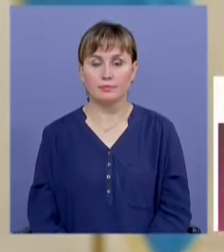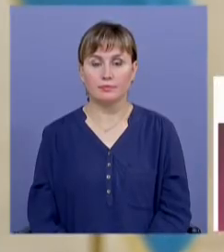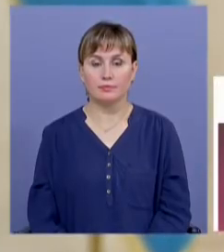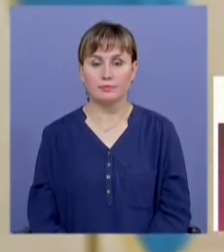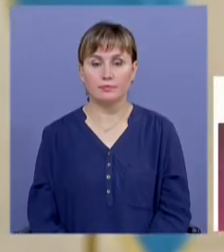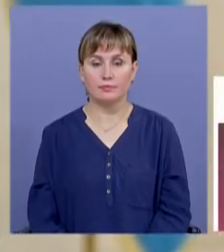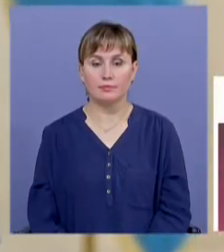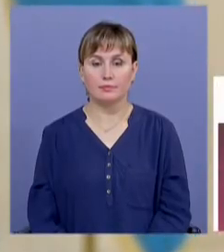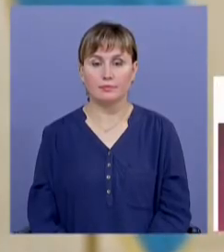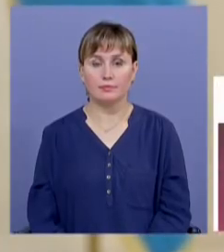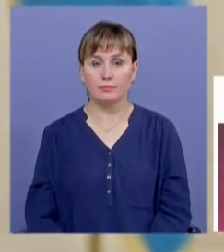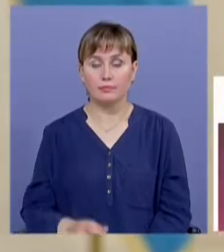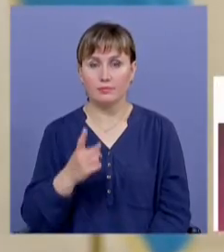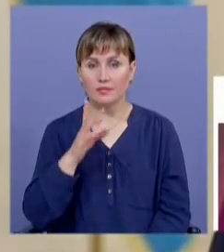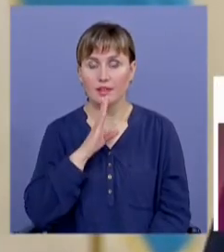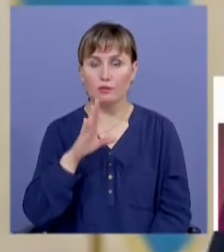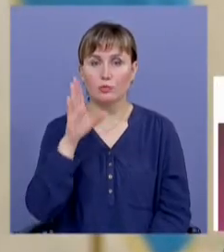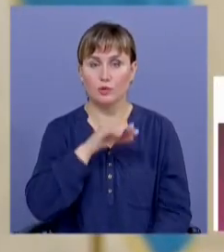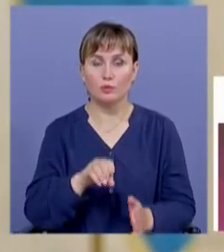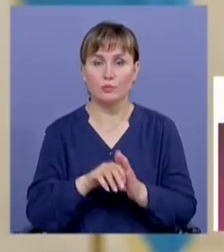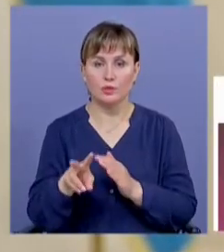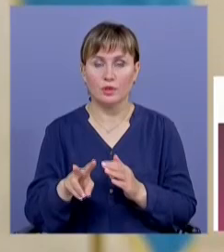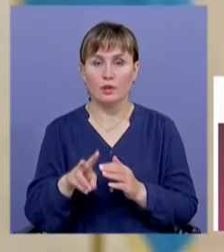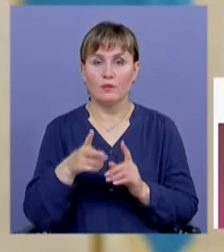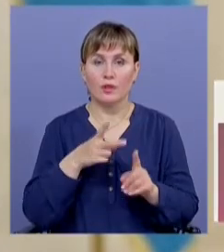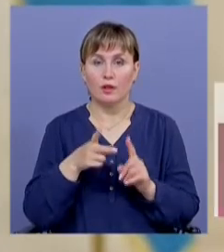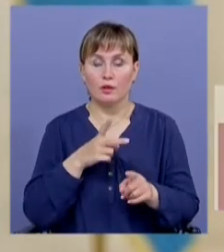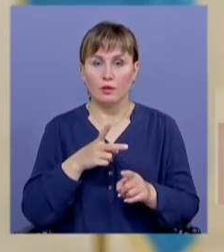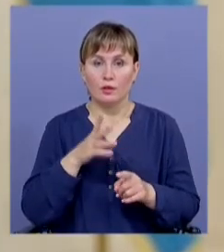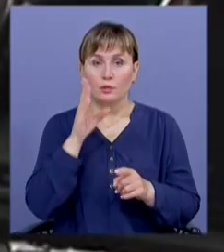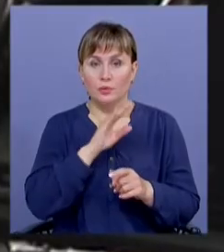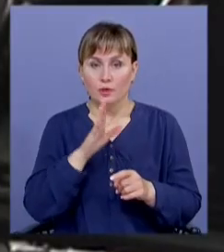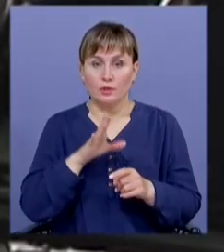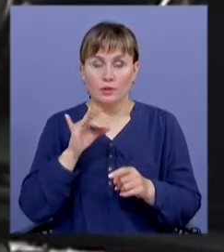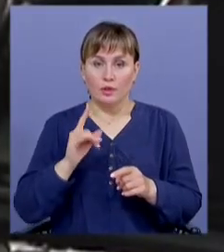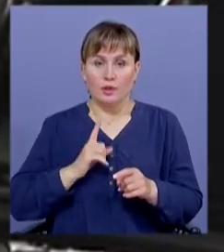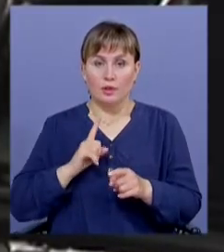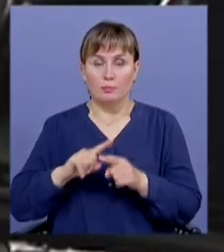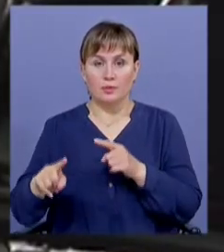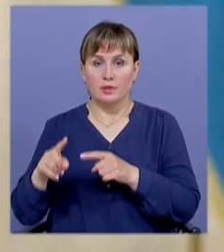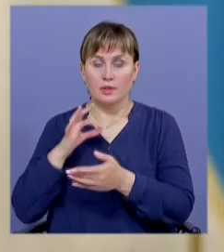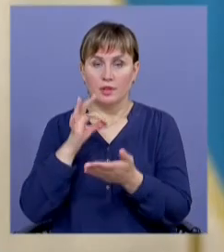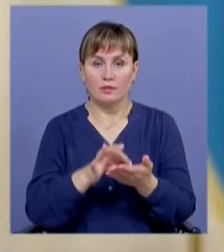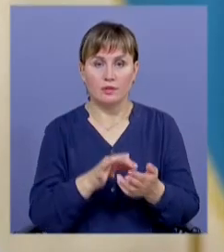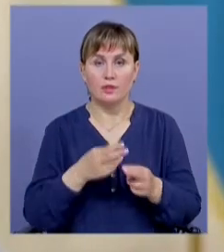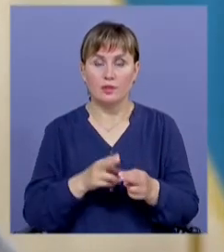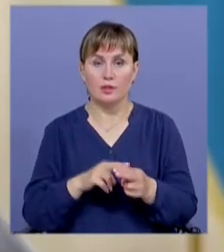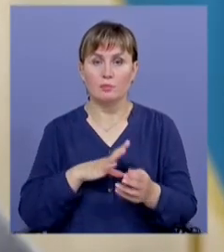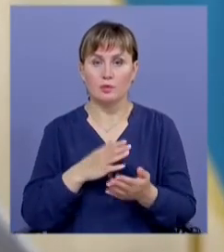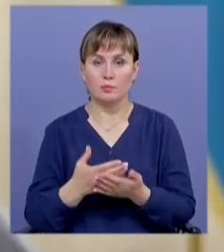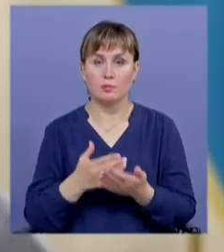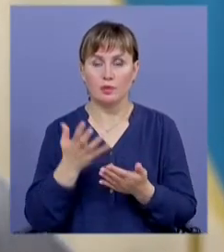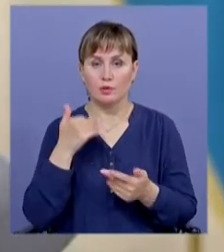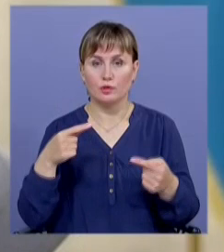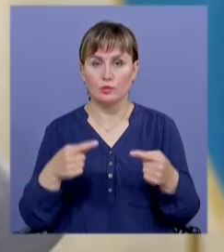сбила девочку начнет кричать охранники отреагирует процессов или при передвижении вот это тот примеру когда четко и